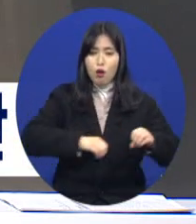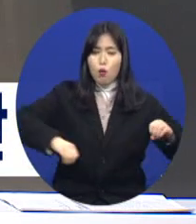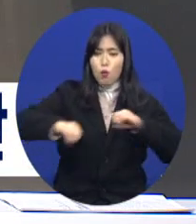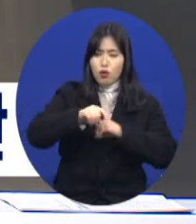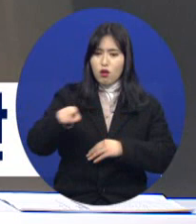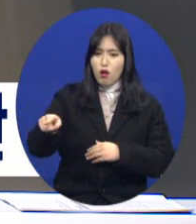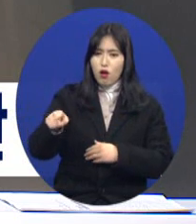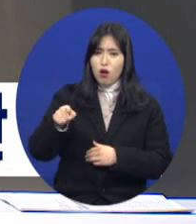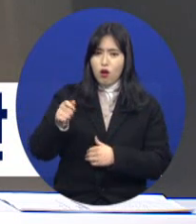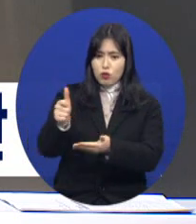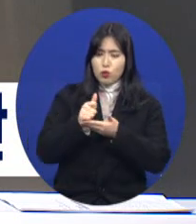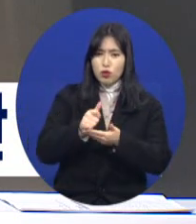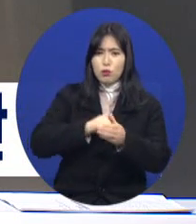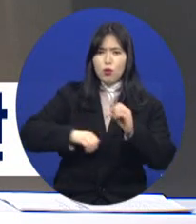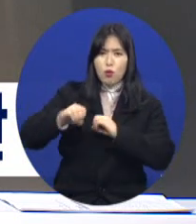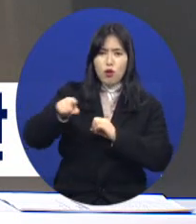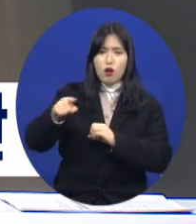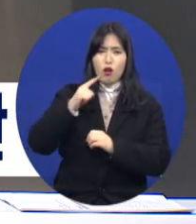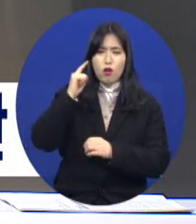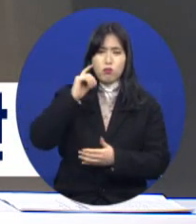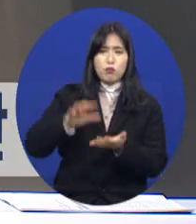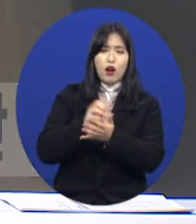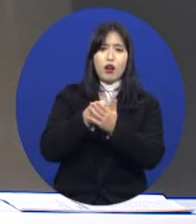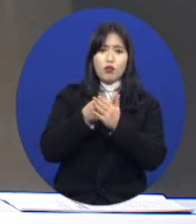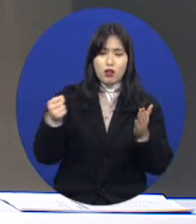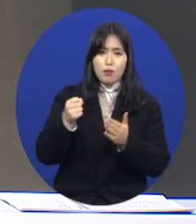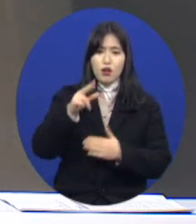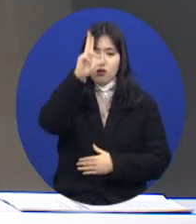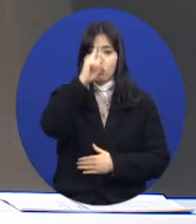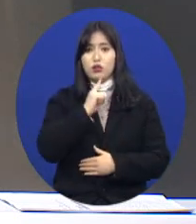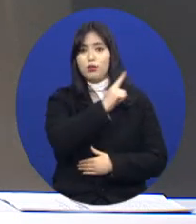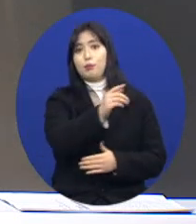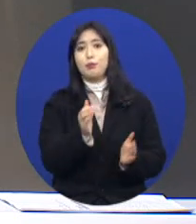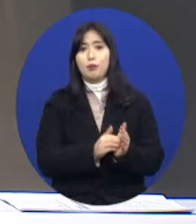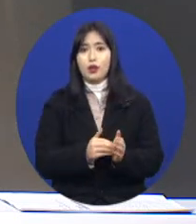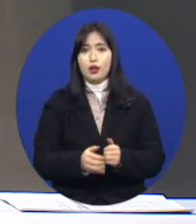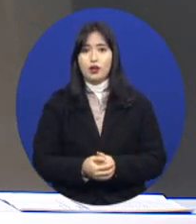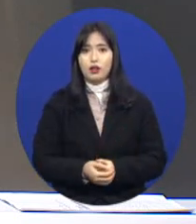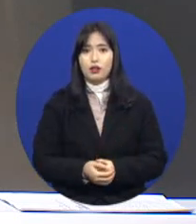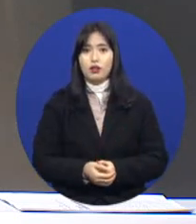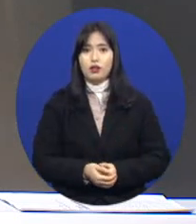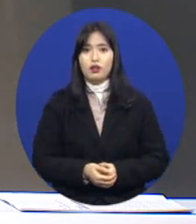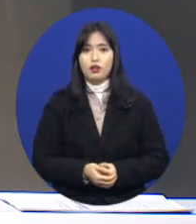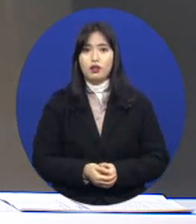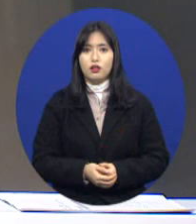투숙객이 소란을 비운다 며 경찰에 신고했습니다 김응석 기자의 보도입니다